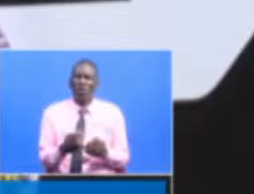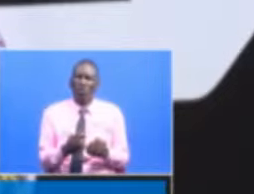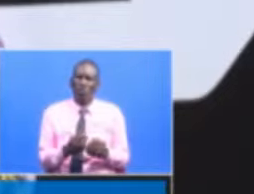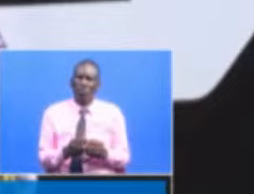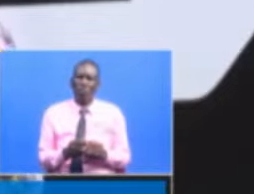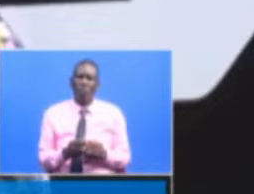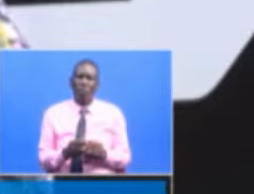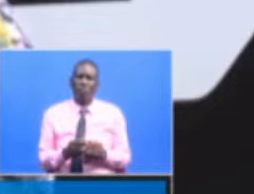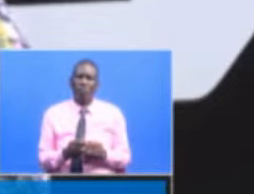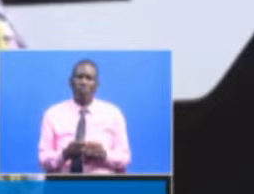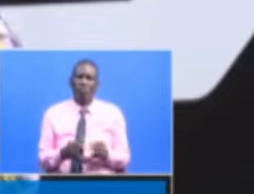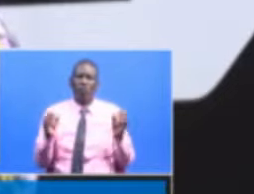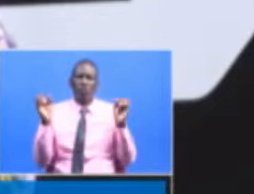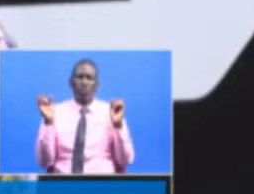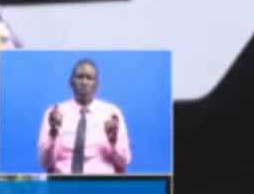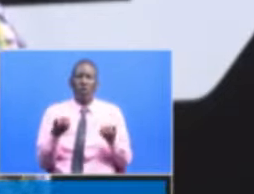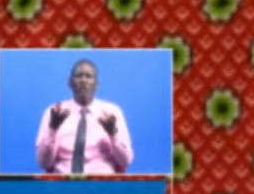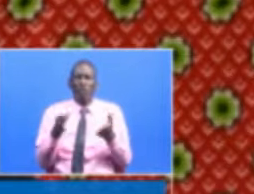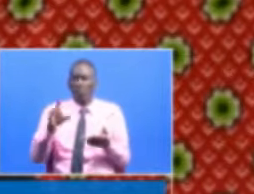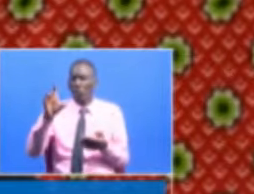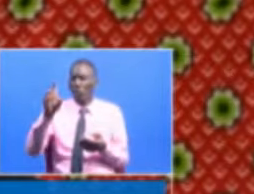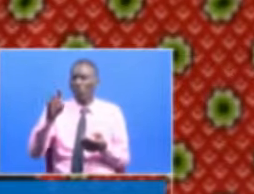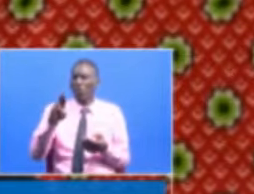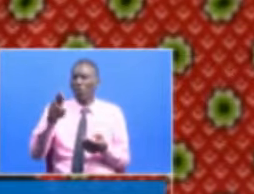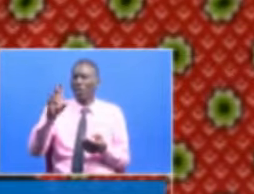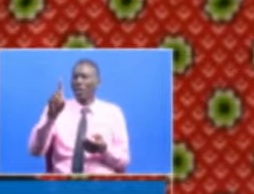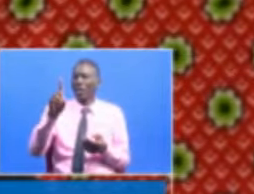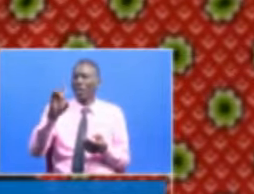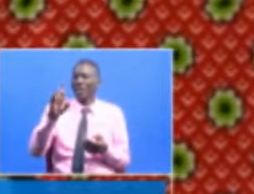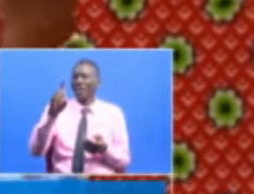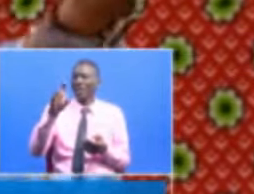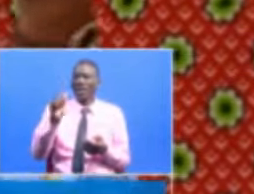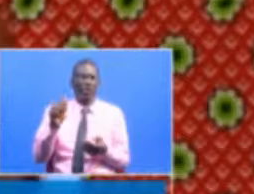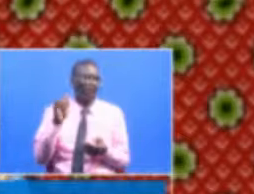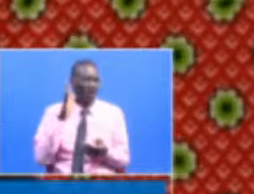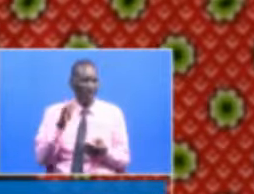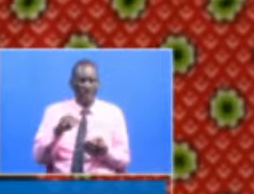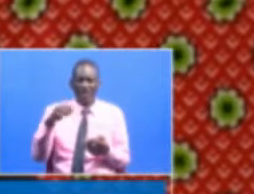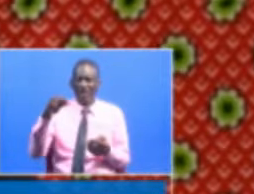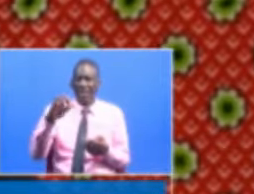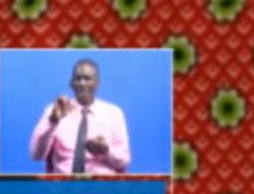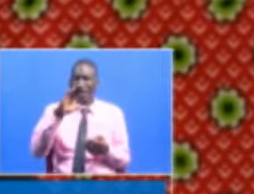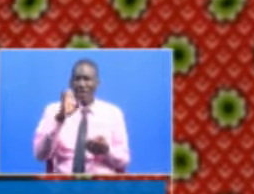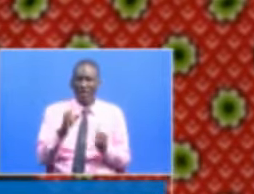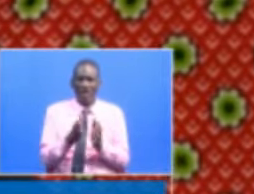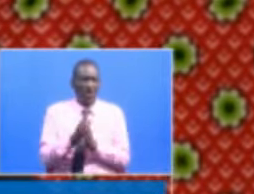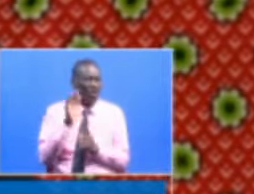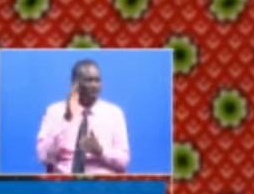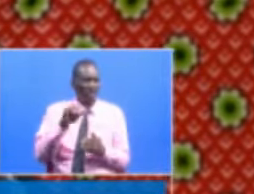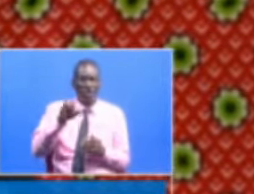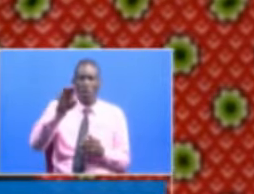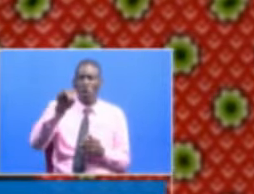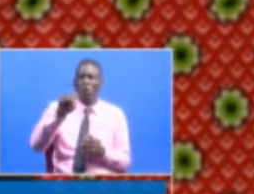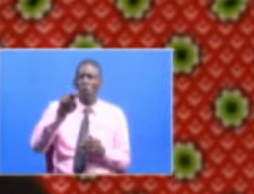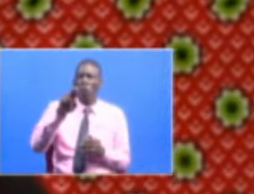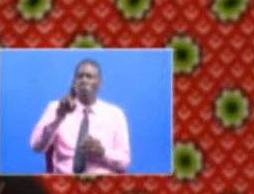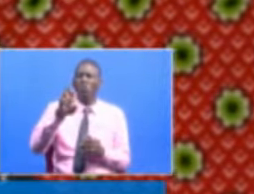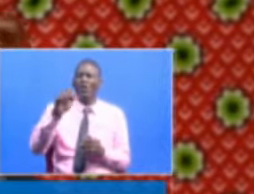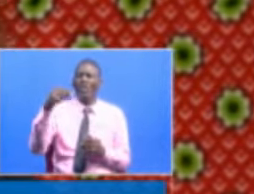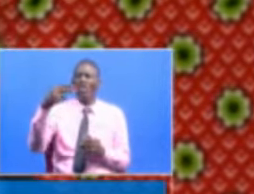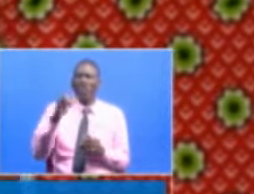mmoja. Okay. Dr. Dida, umemsikia Grace na umemsikia Mureithi pale kuzungumza kwa mambo ya